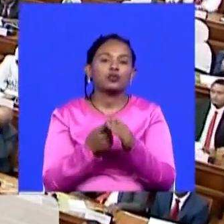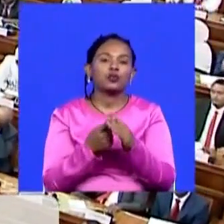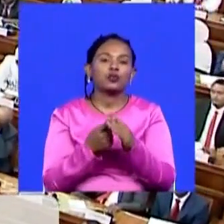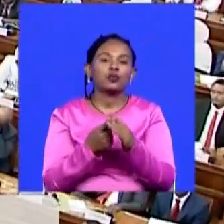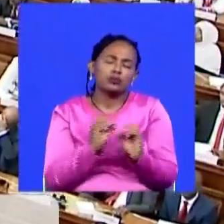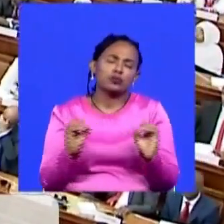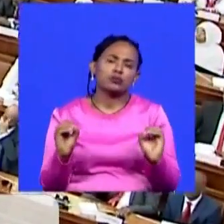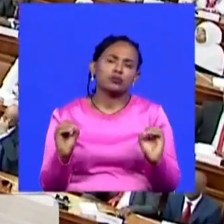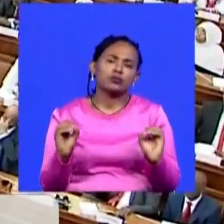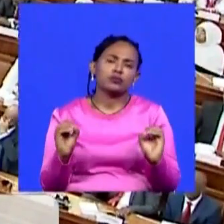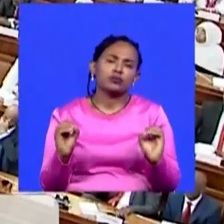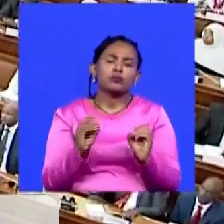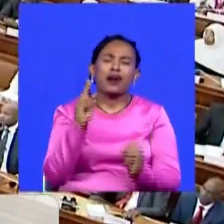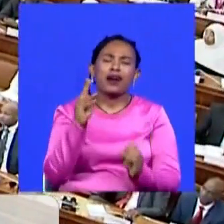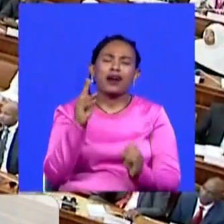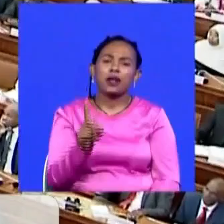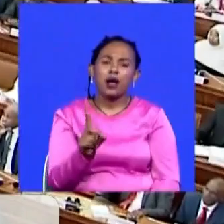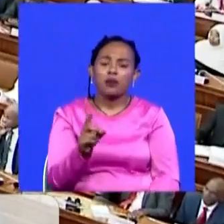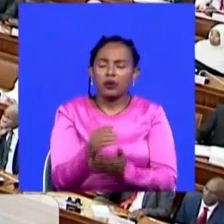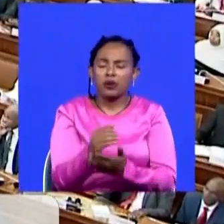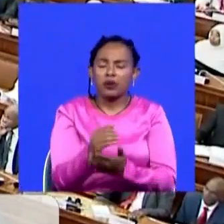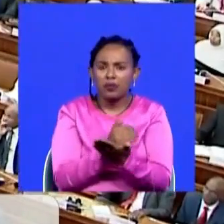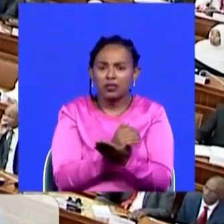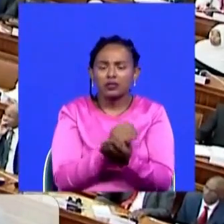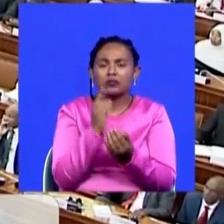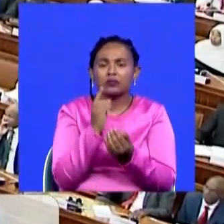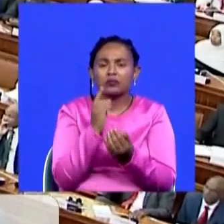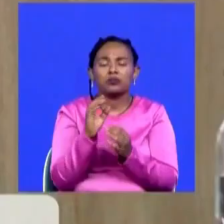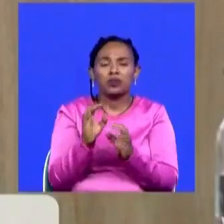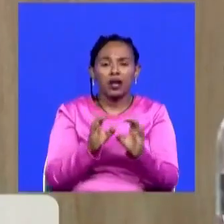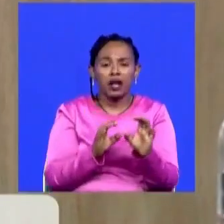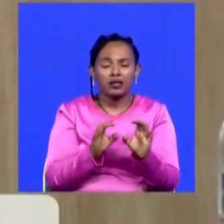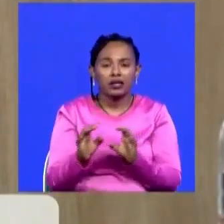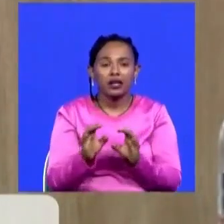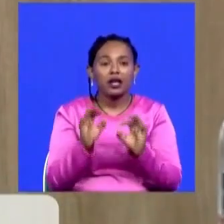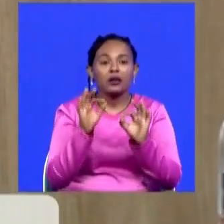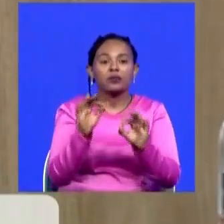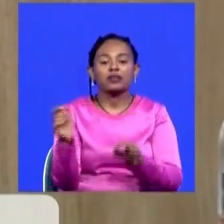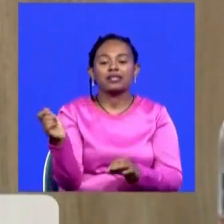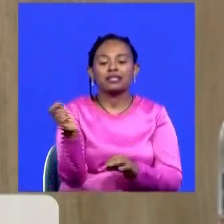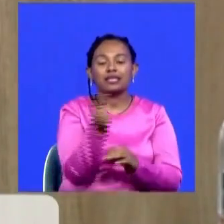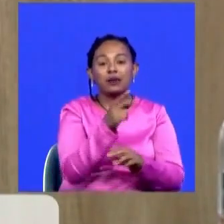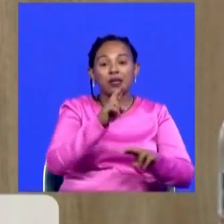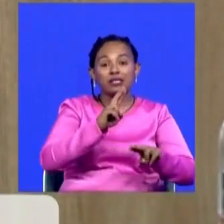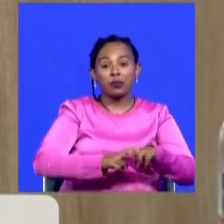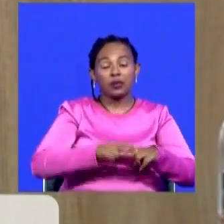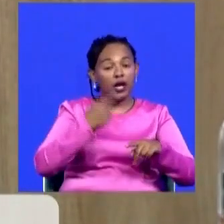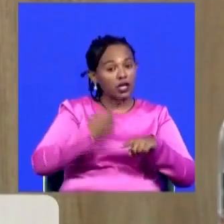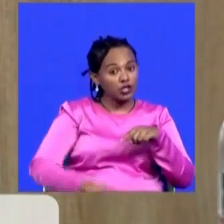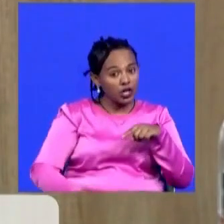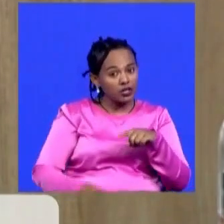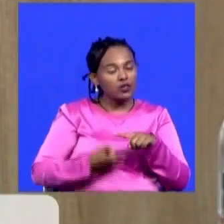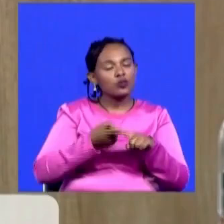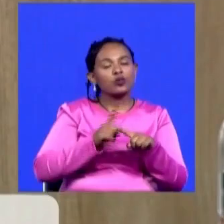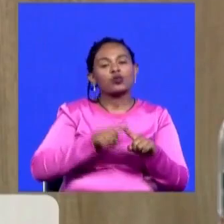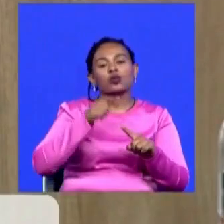ምንም ማዳበሪያ ብናመርት፣ ምንም ፓምፕ ብንገዛ፣ ምንም ኩለኩታ ገጠም ብንል ምርጥ ዘር ሰኪውር ማድረግ ካልቻል ዞሮ ዞሮ